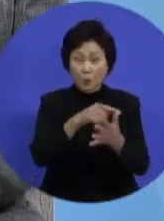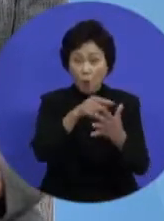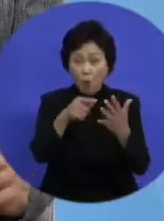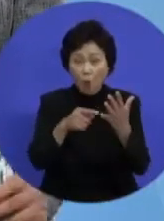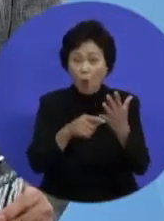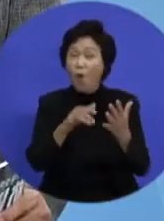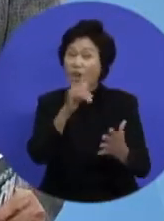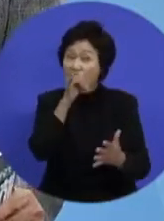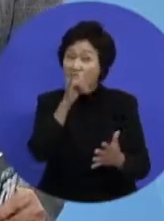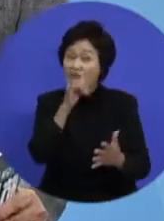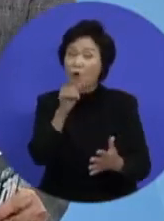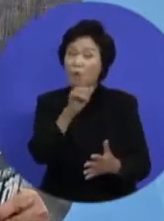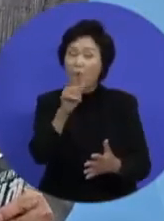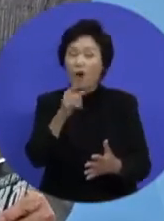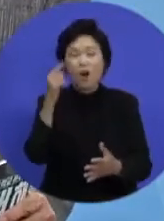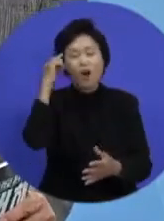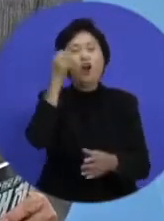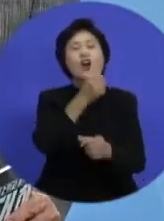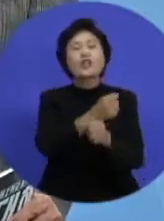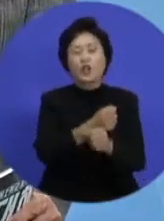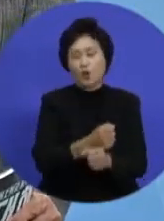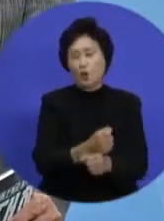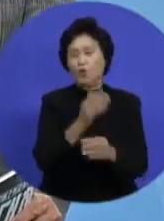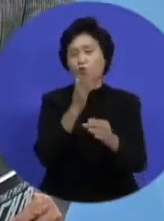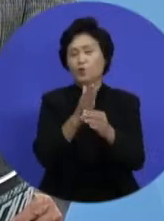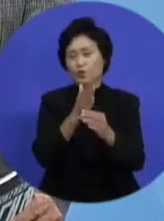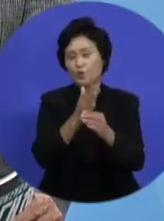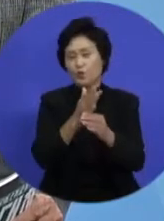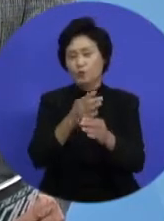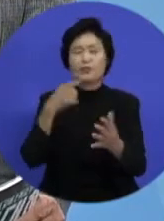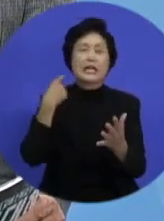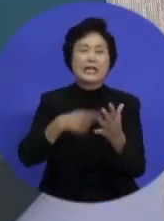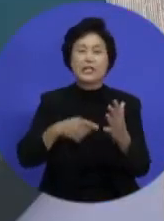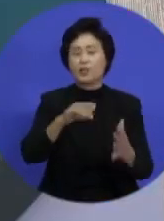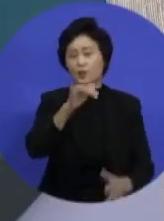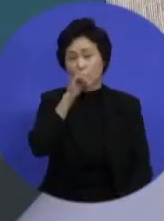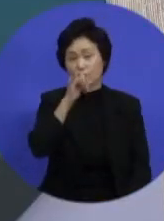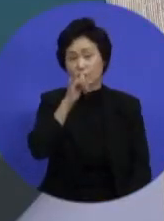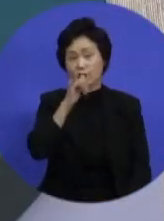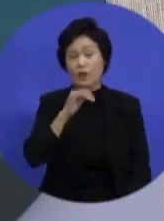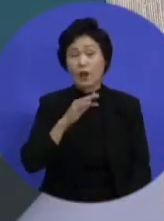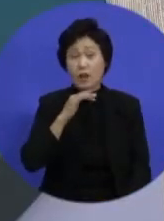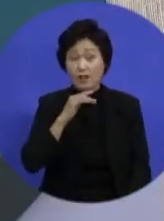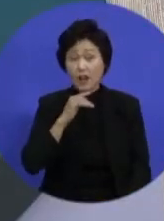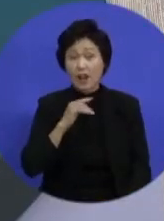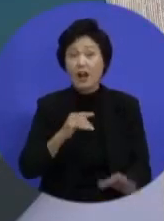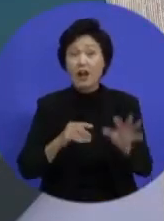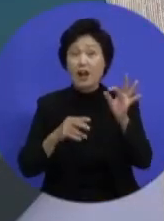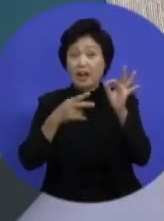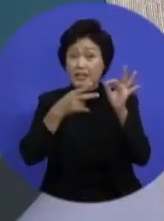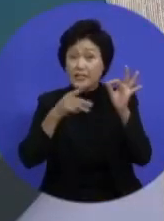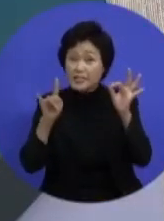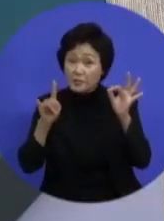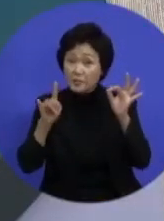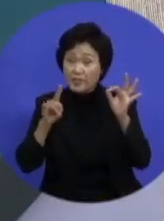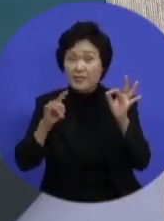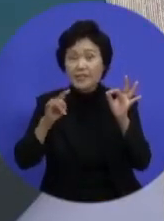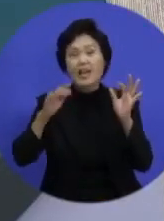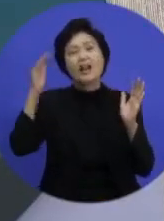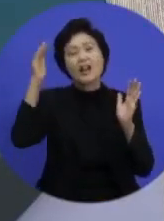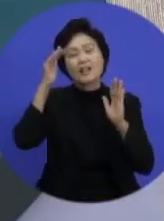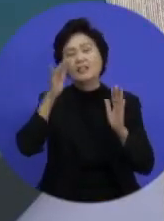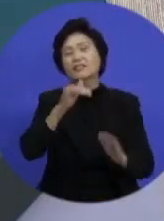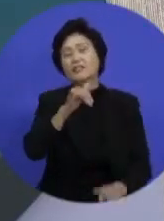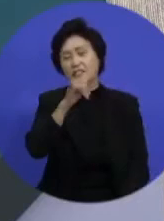아 연구 중심의 네. 아 이해가 조금 되네요. 저희가 주로 아이들이 이제 10대의 아이들이 좀 있지만 예. 저희가 생각하는 거는